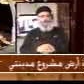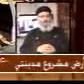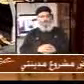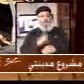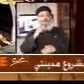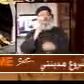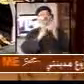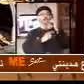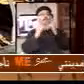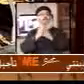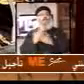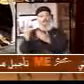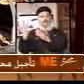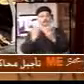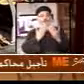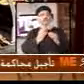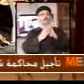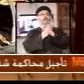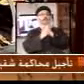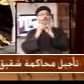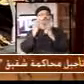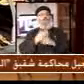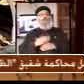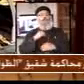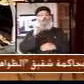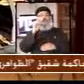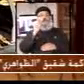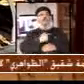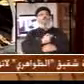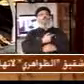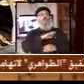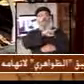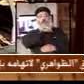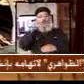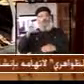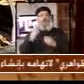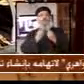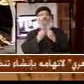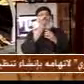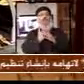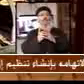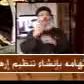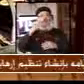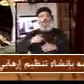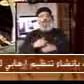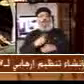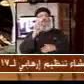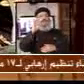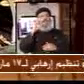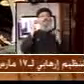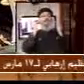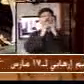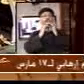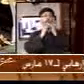أما يسوع فدعا تلاميذه وقال: إني أشفق على الجميع، لأن الآن لهم